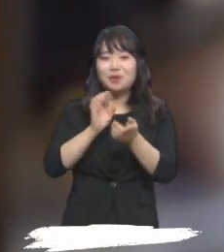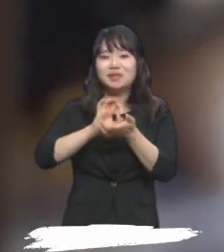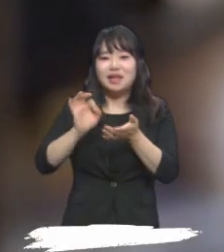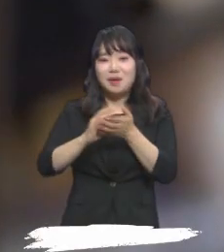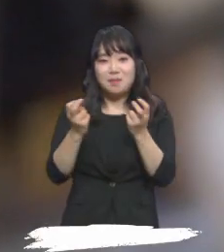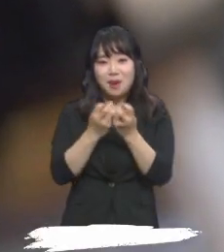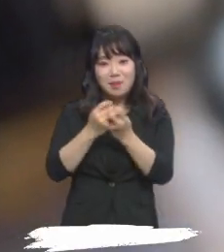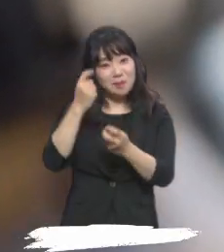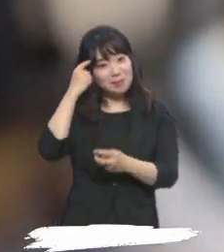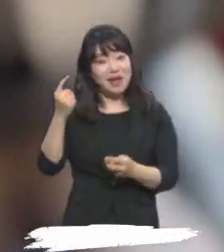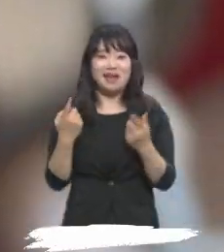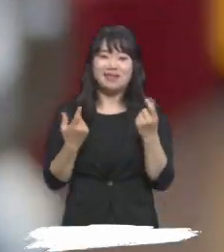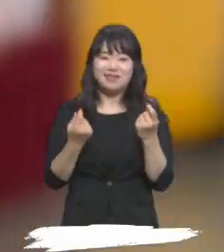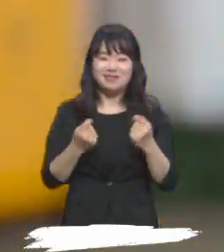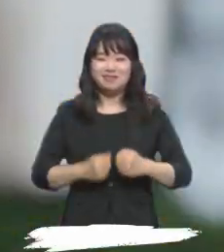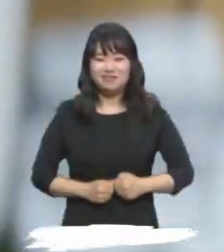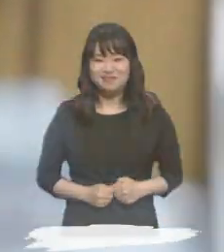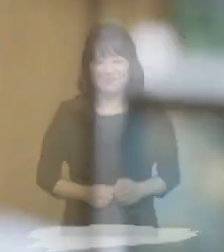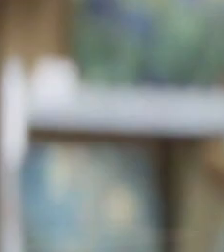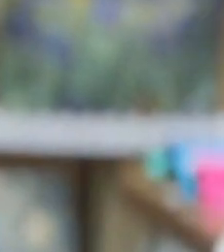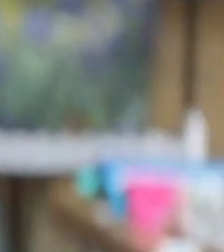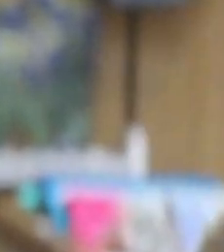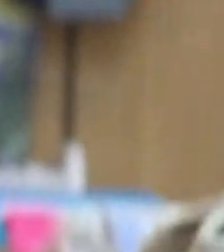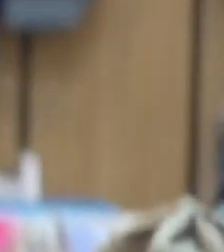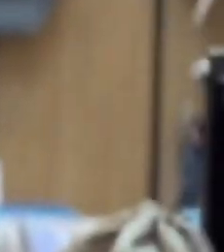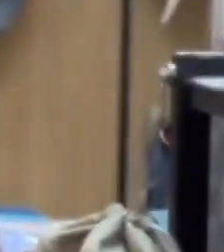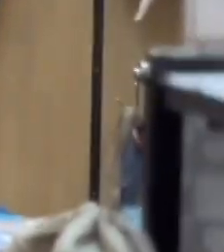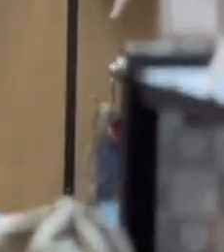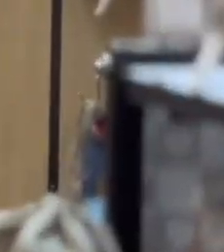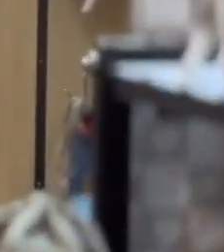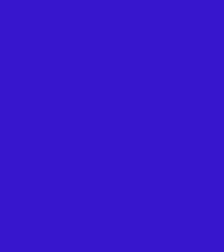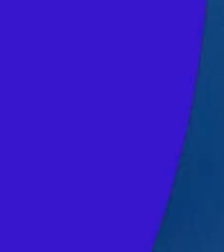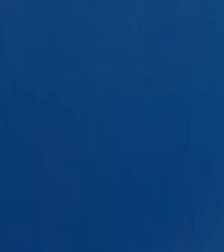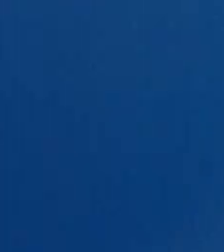일깨워주는 듯합니다. 김수현 주민통신원이었습니다.